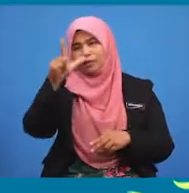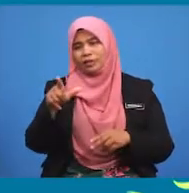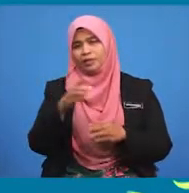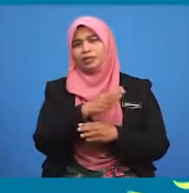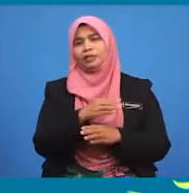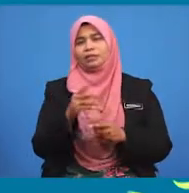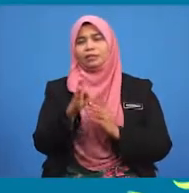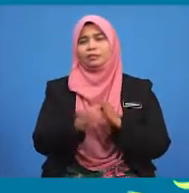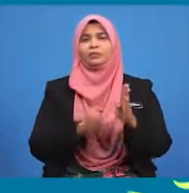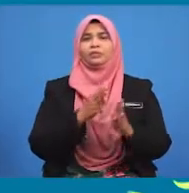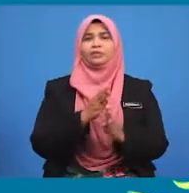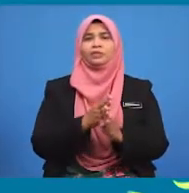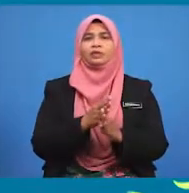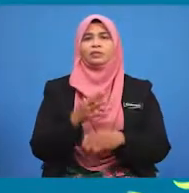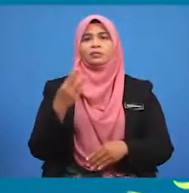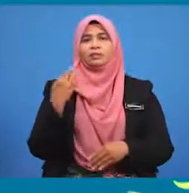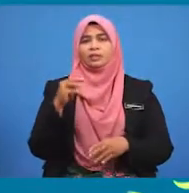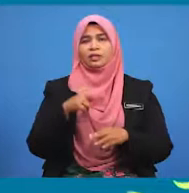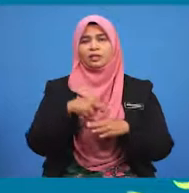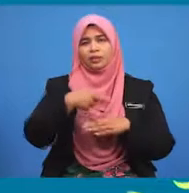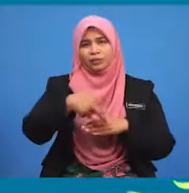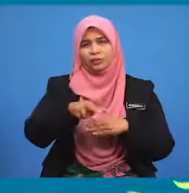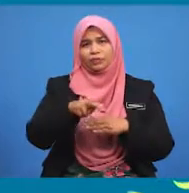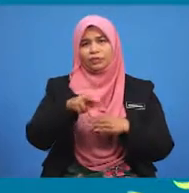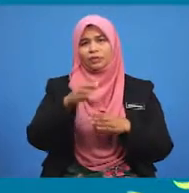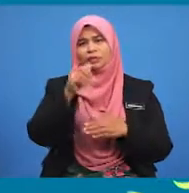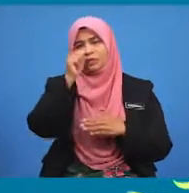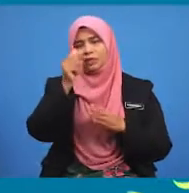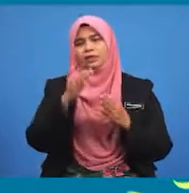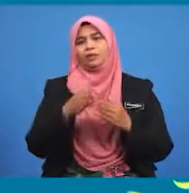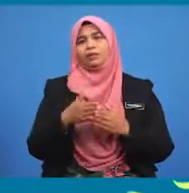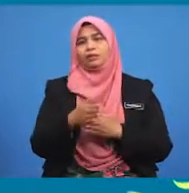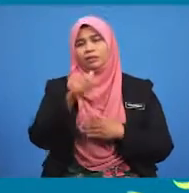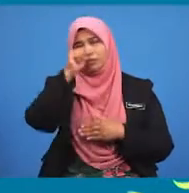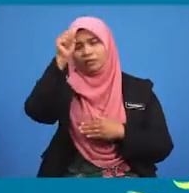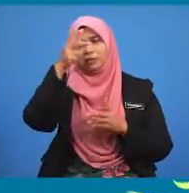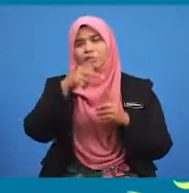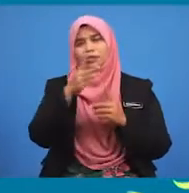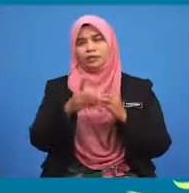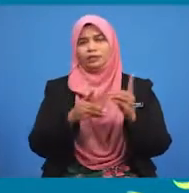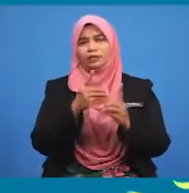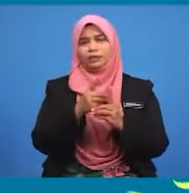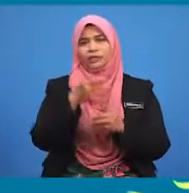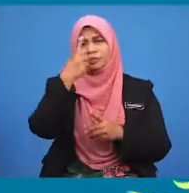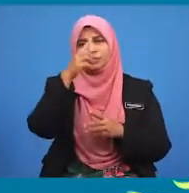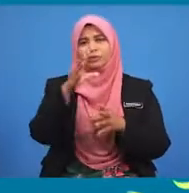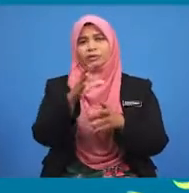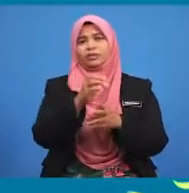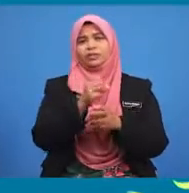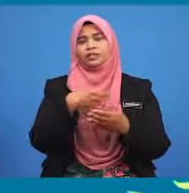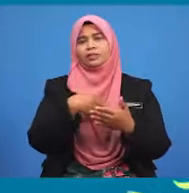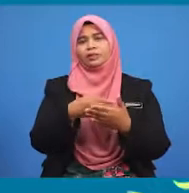dunia untuk menyampaikan berita gembira, yakni nikmat syurga dan nikmat yang menakutkan,